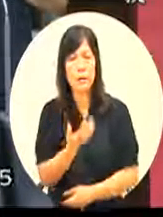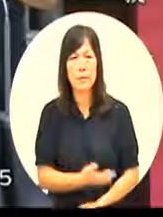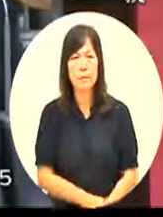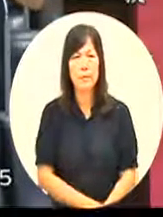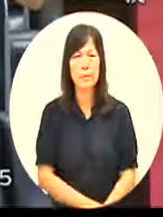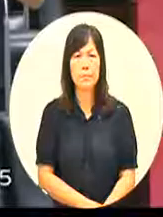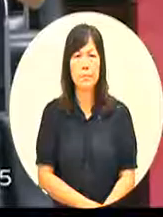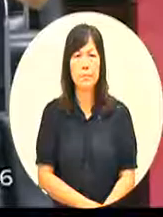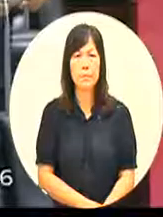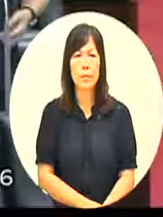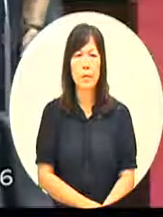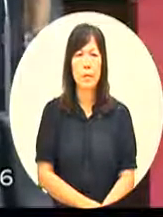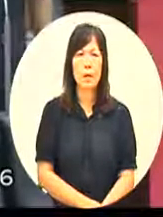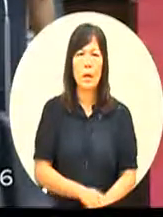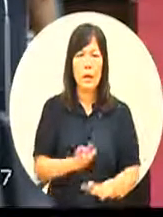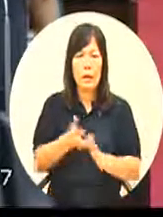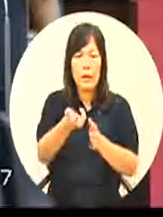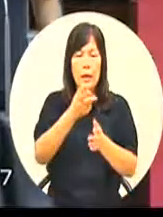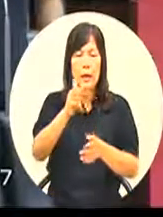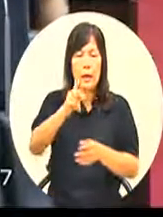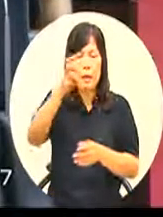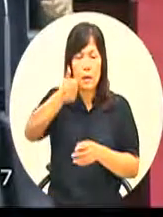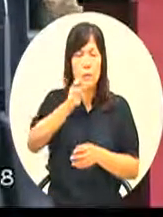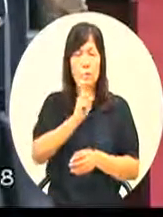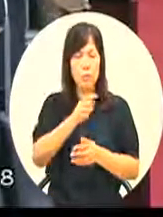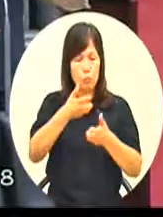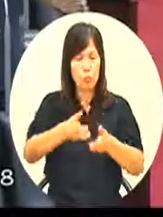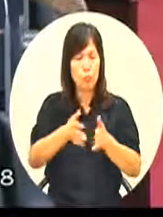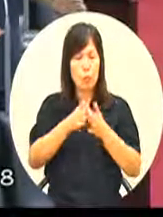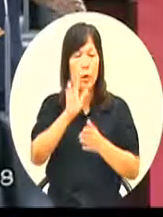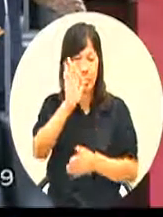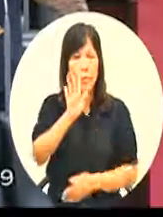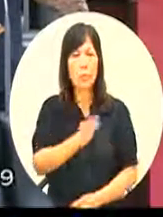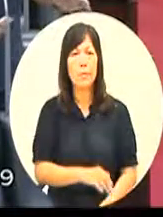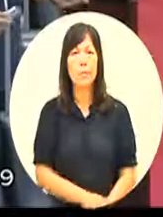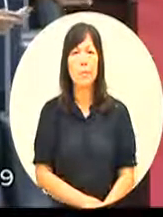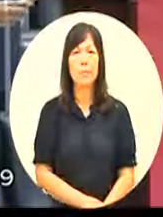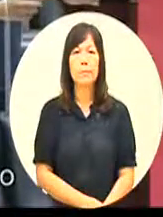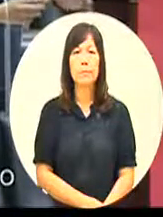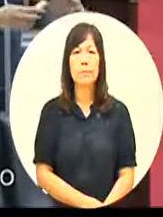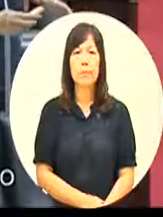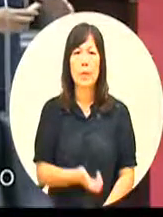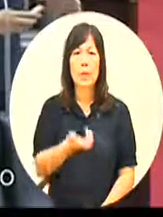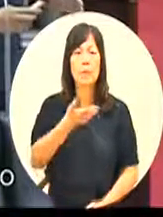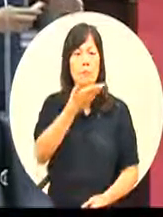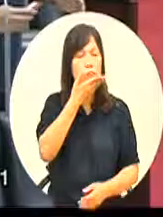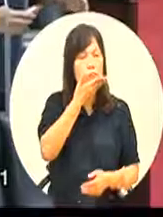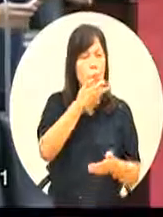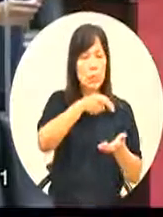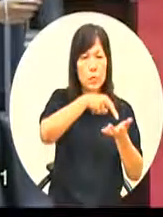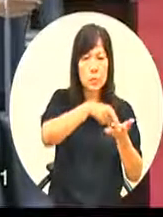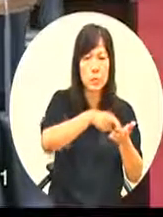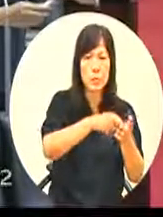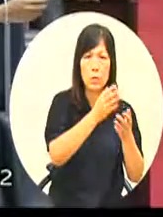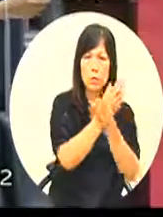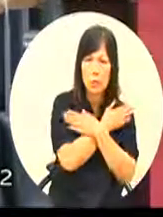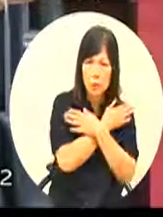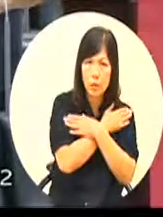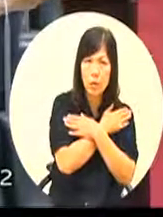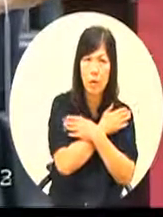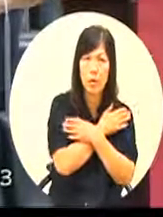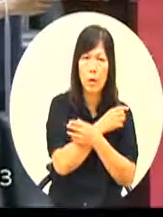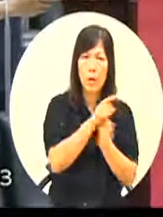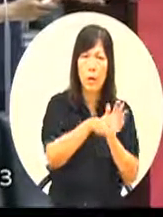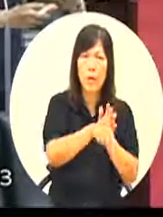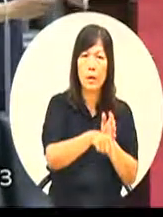博弈。 谢谢哈。其实刚刚科长你讲到一个重点，就是私立幼儿园把或者是私立幼儿园